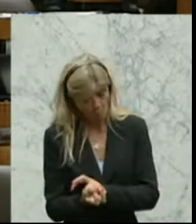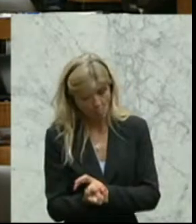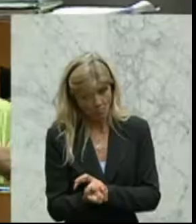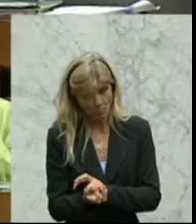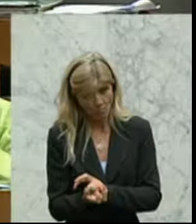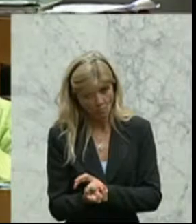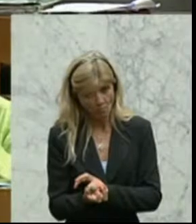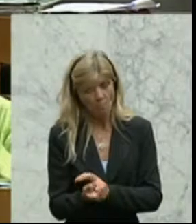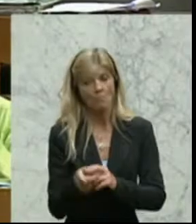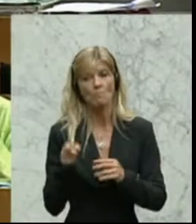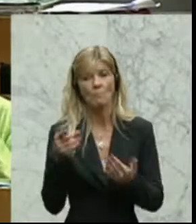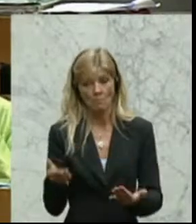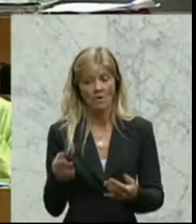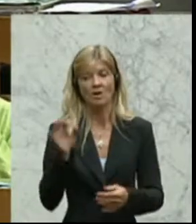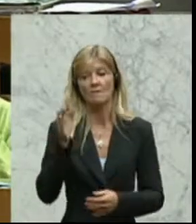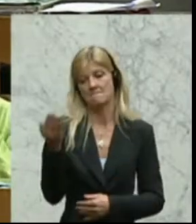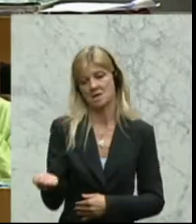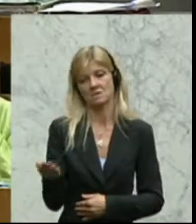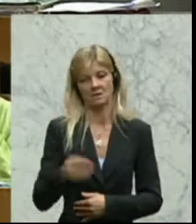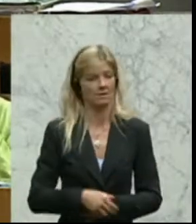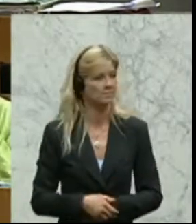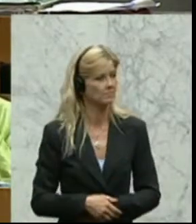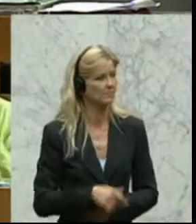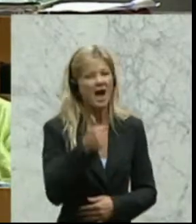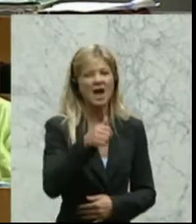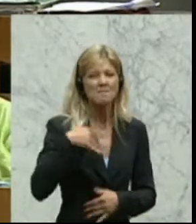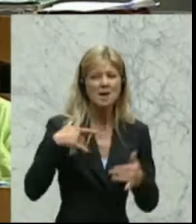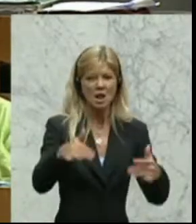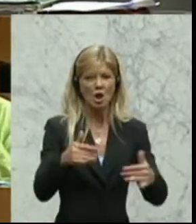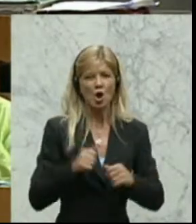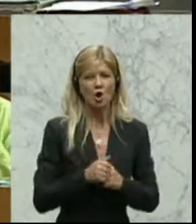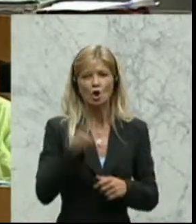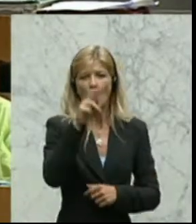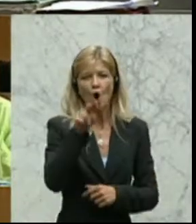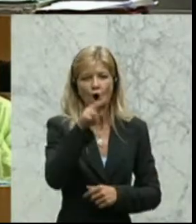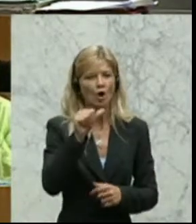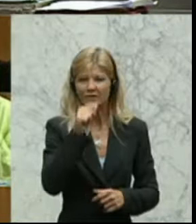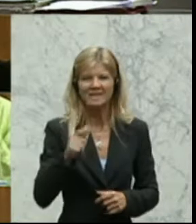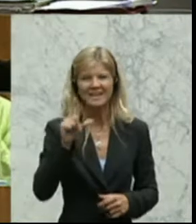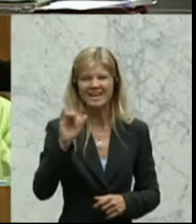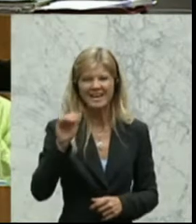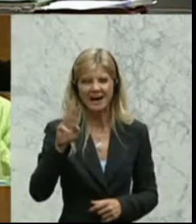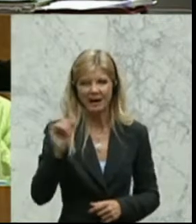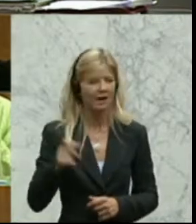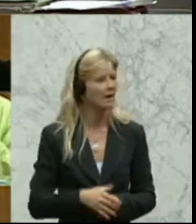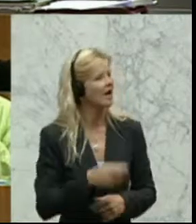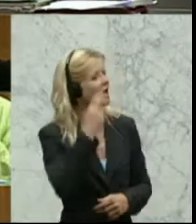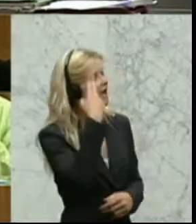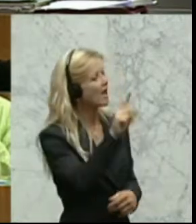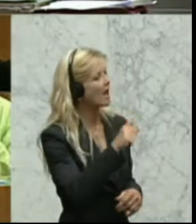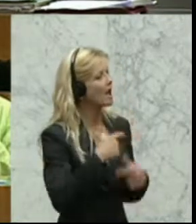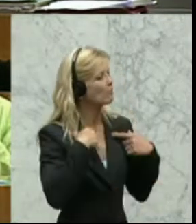Herr Professor Greiner, ich weiß, Sie sind unheimlich gescheit, aber ich sage nur, fahren Sie nach Frankreich, schauen Sie dort die Praxis